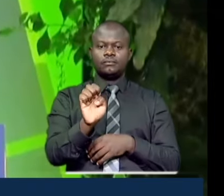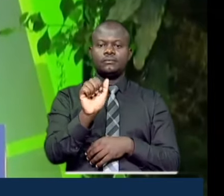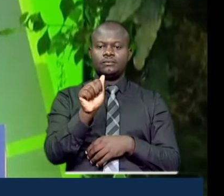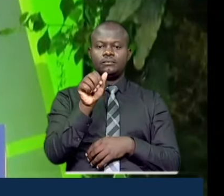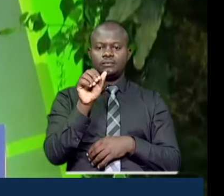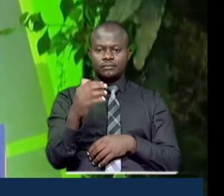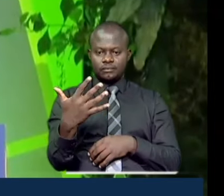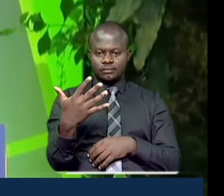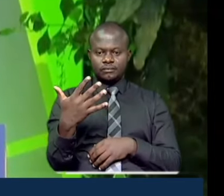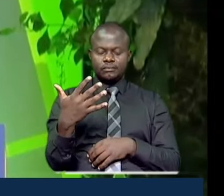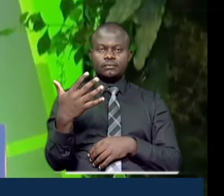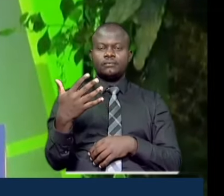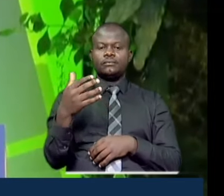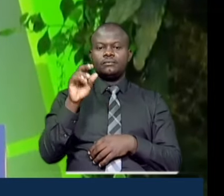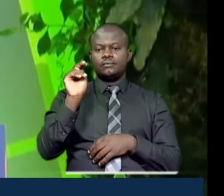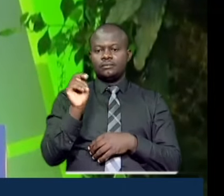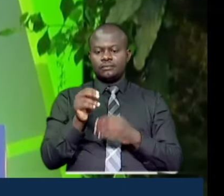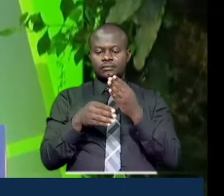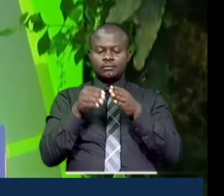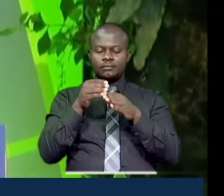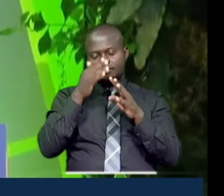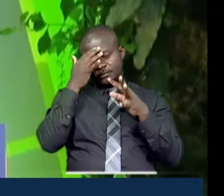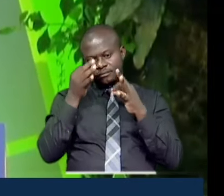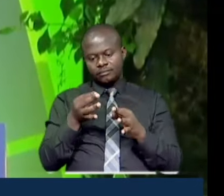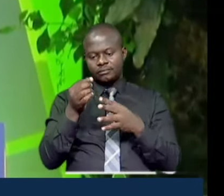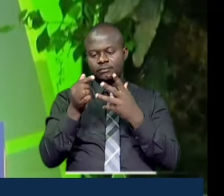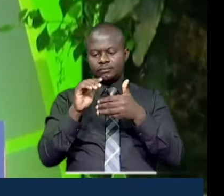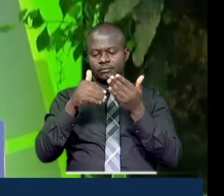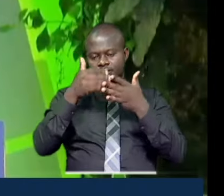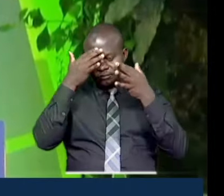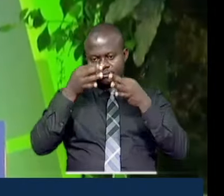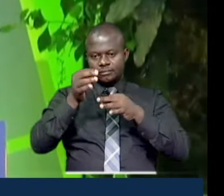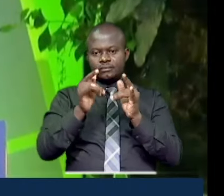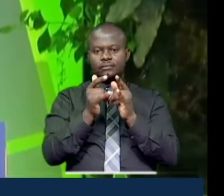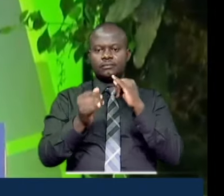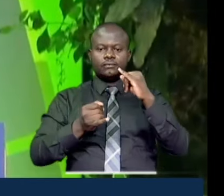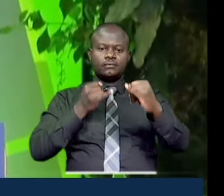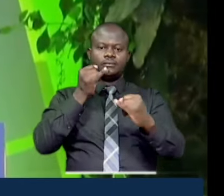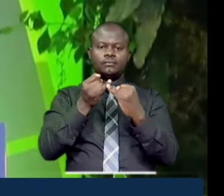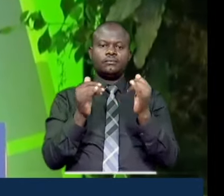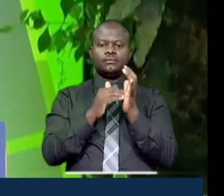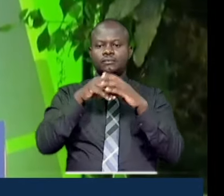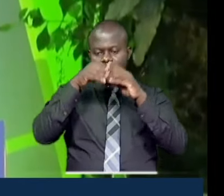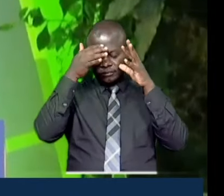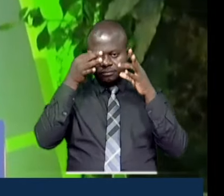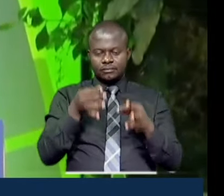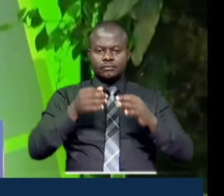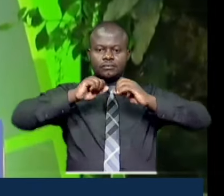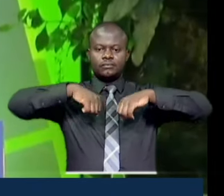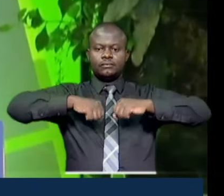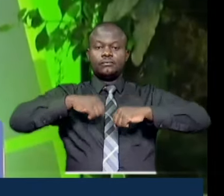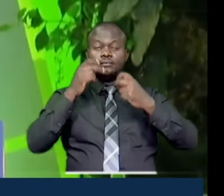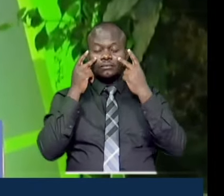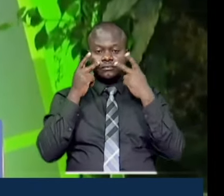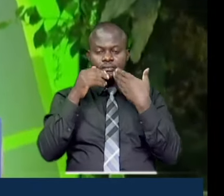UNEA5 I Nairobi twubakira ku myanzuro n'ibyo twiyemeje muri iyo nama y'ingenzi harimo n'umwanzuro ku masezerano